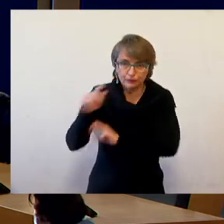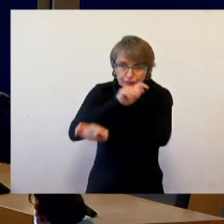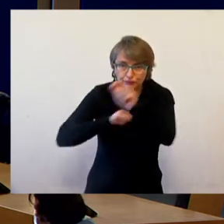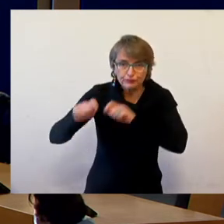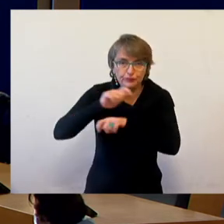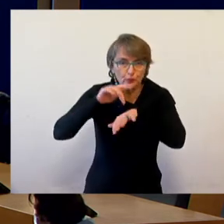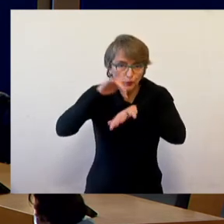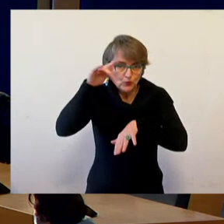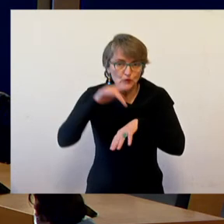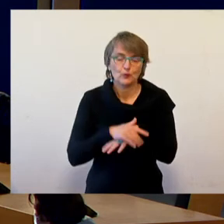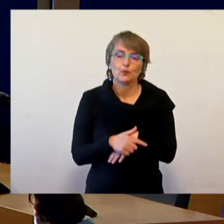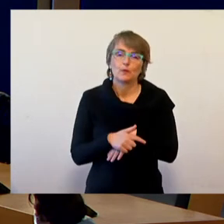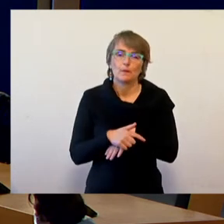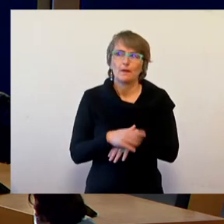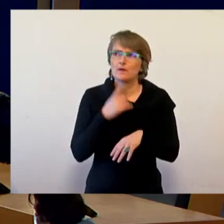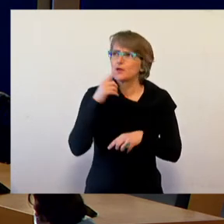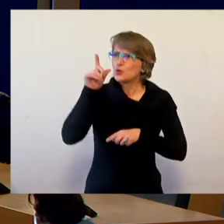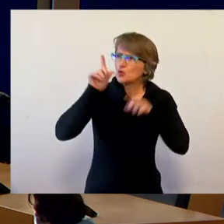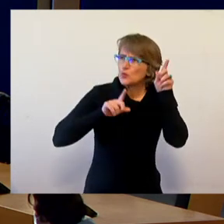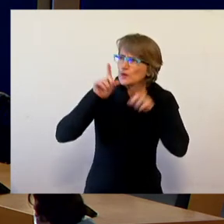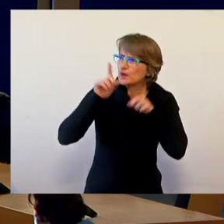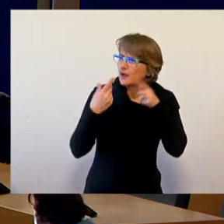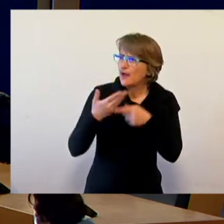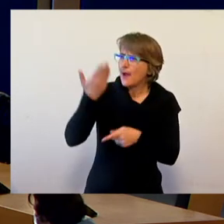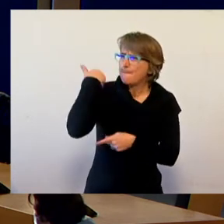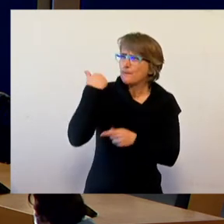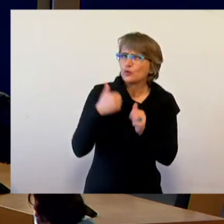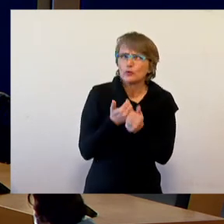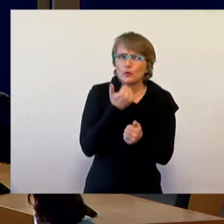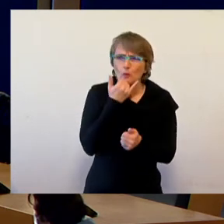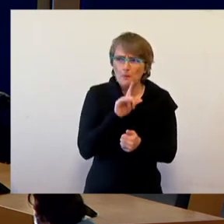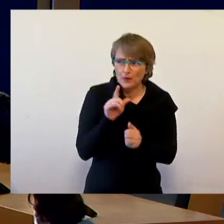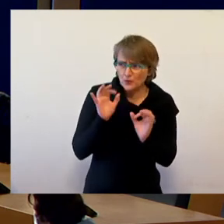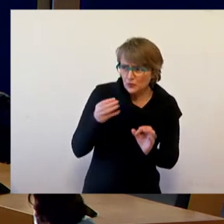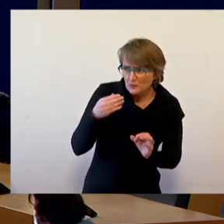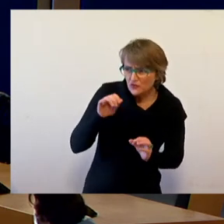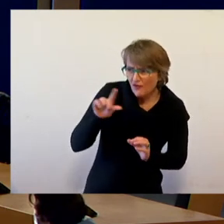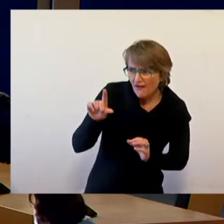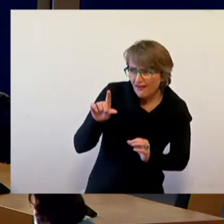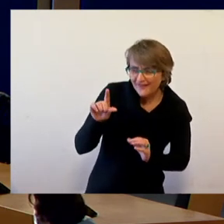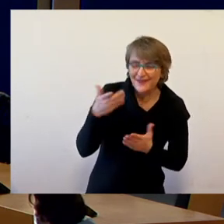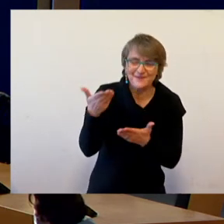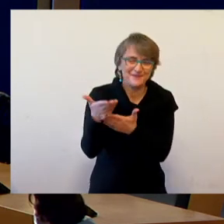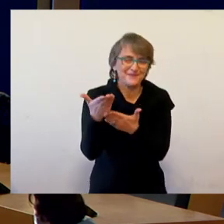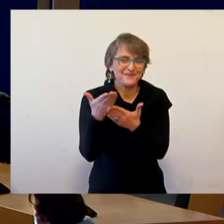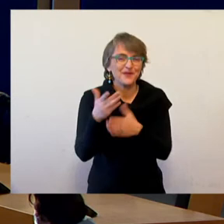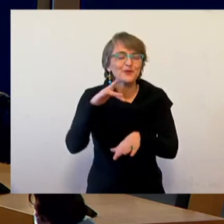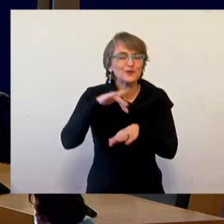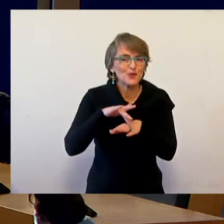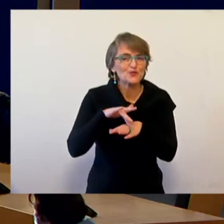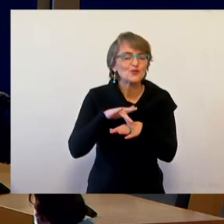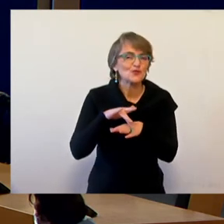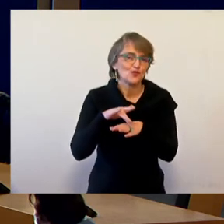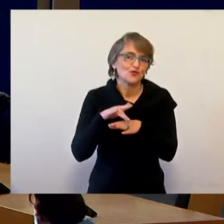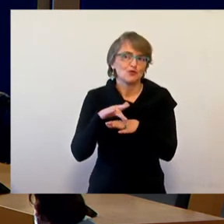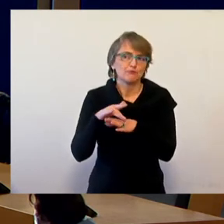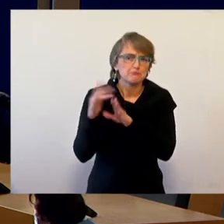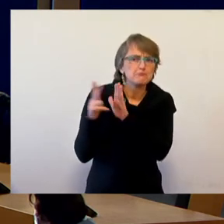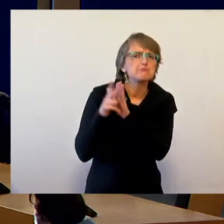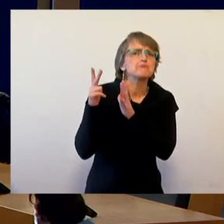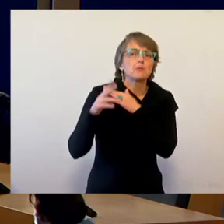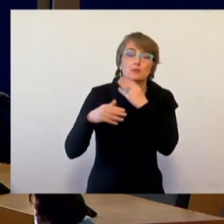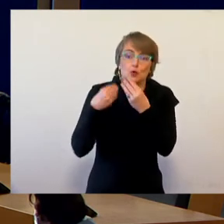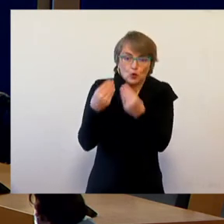et soumis au mois de juillet, si je me trompe pas, hein, Michel. Voilà, ça nous permet quand même de faire avancer ces